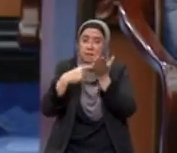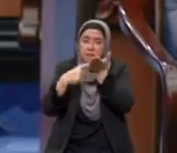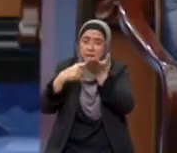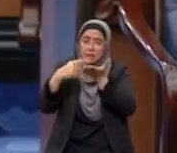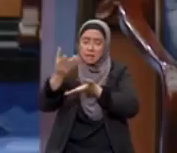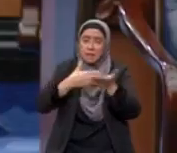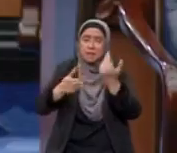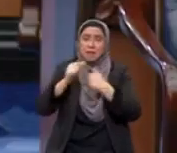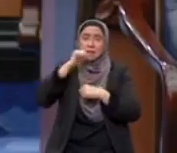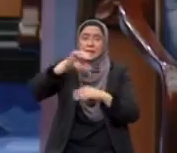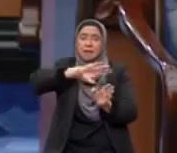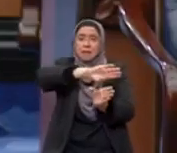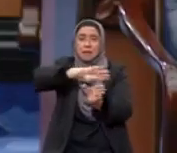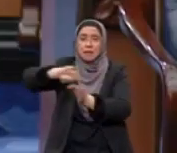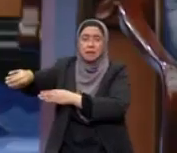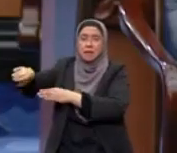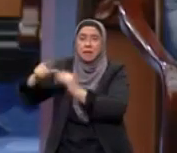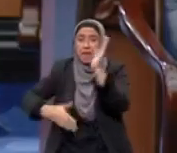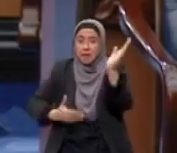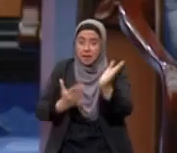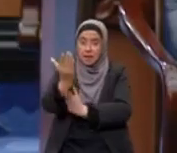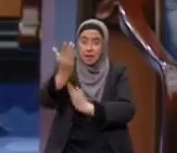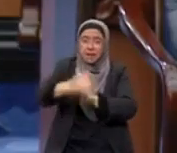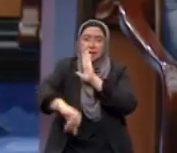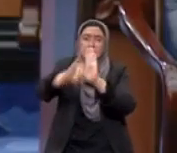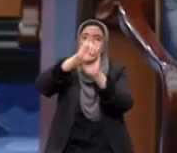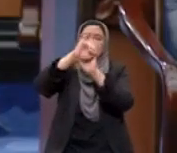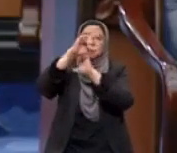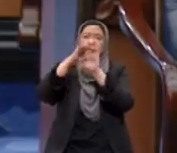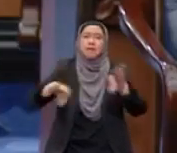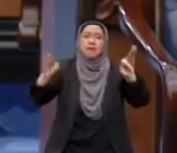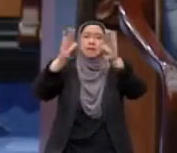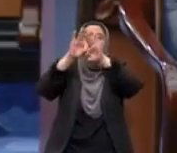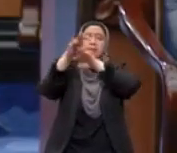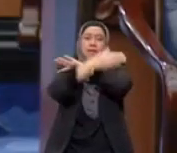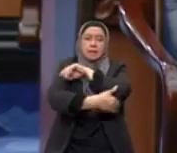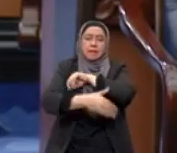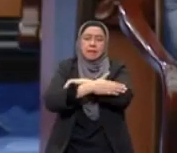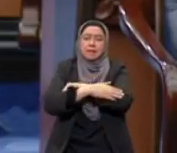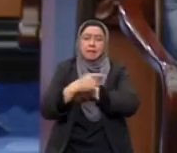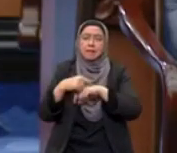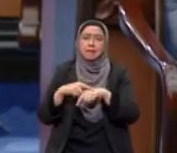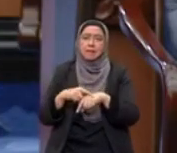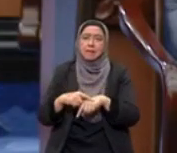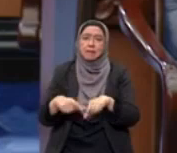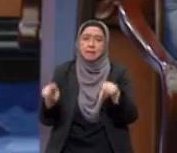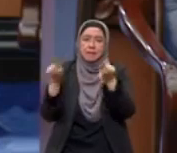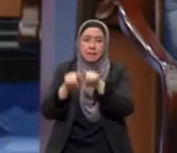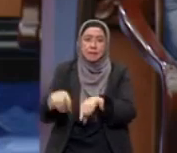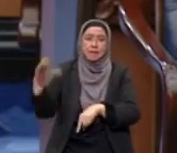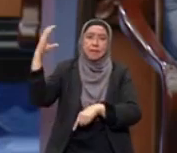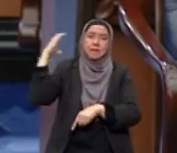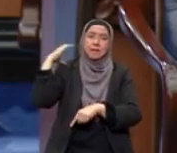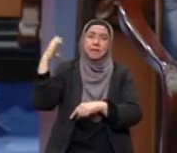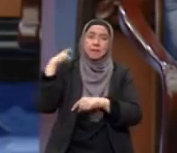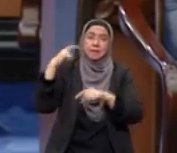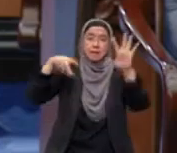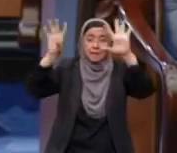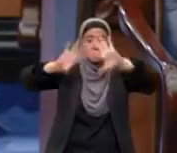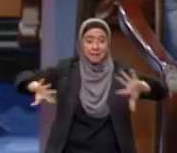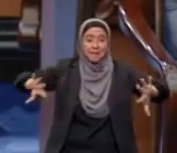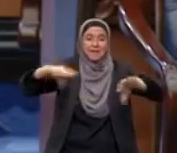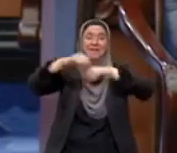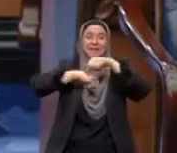kedaulatan hak kedaulatan dan kepentingan negara sebagai pengerusi ASEAN pada tahun 2025